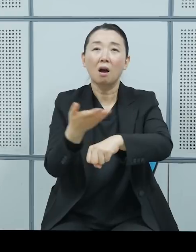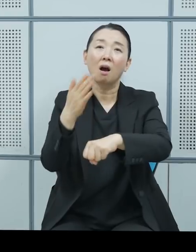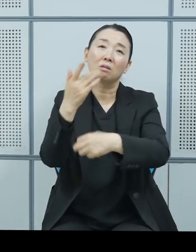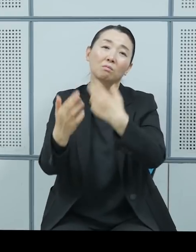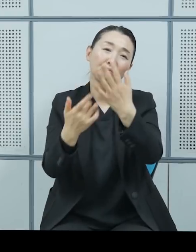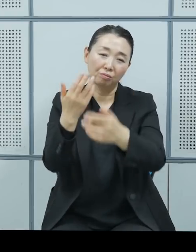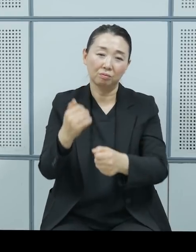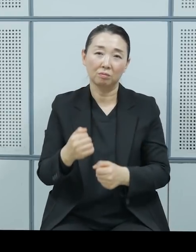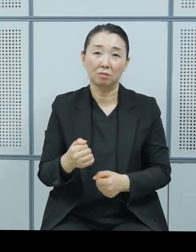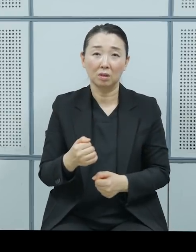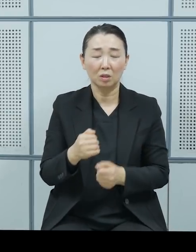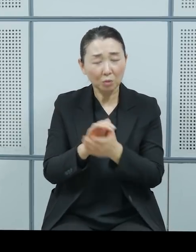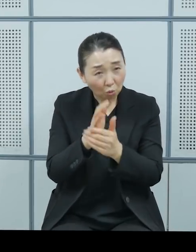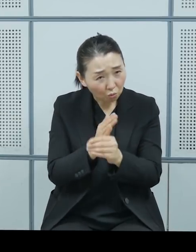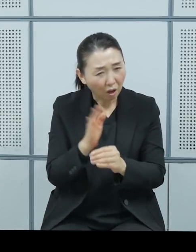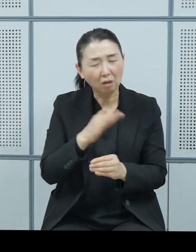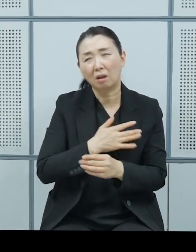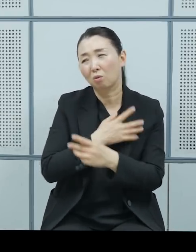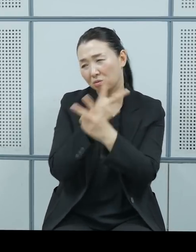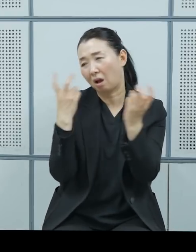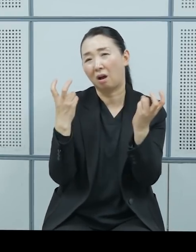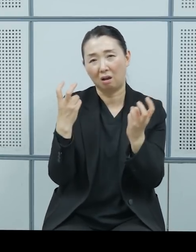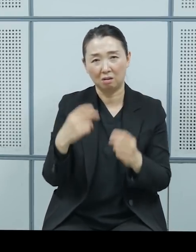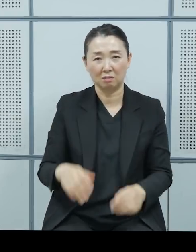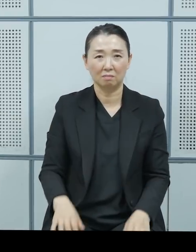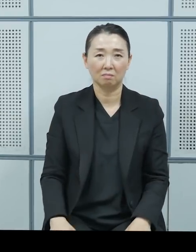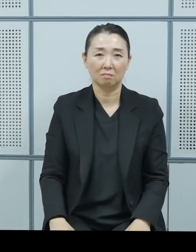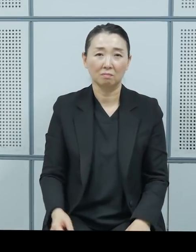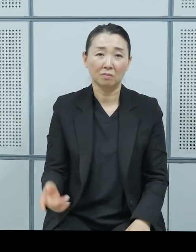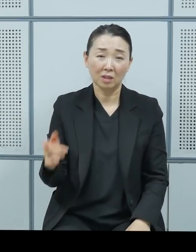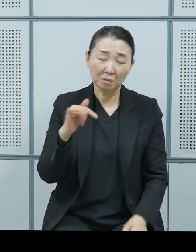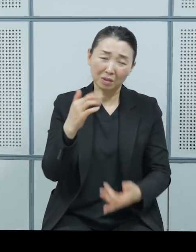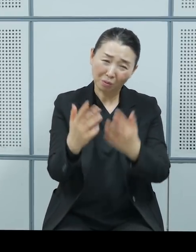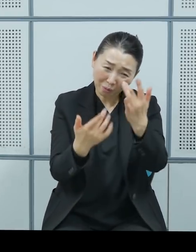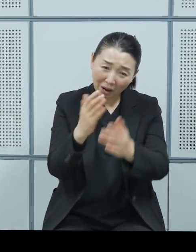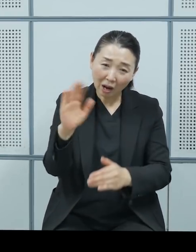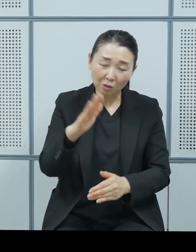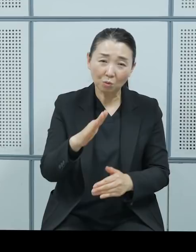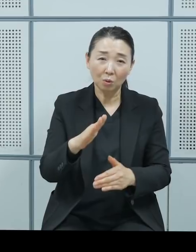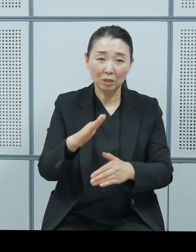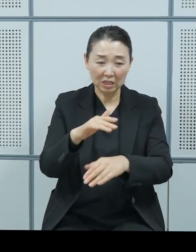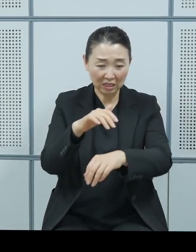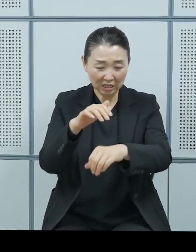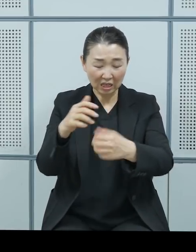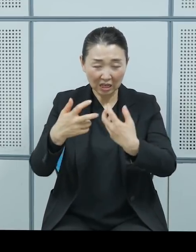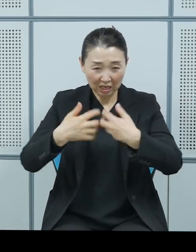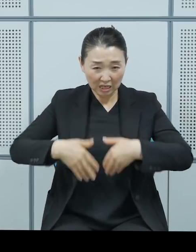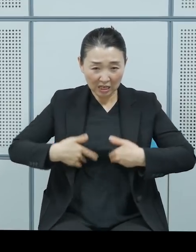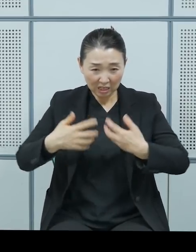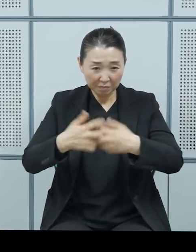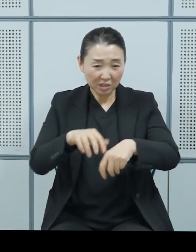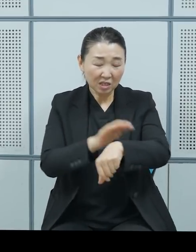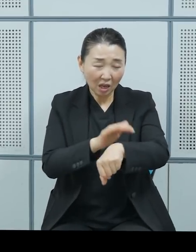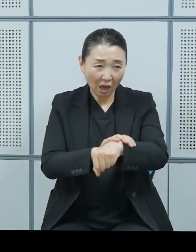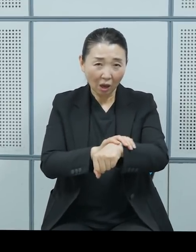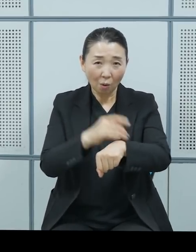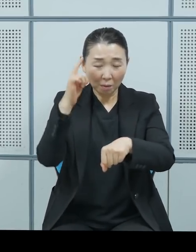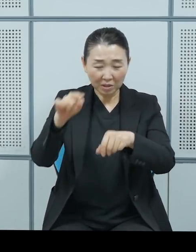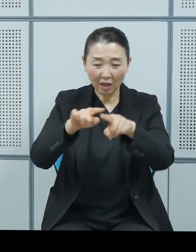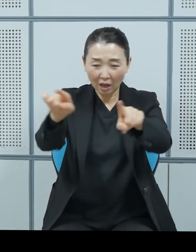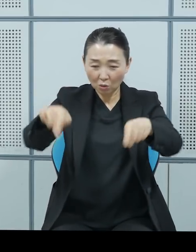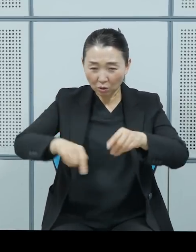기도 중이셨어요? 저는 잤죠 옆에서. 그냥 주무셨나요? 잤는데 이게 이제 활활 타는 게 아니고요. 찜질기가 밑에 돗자리를